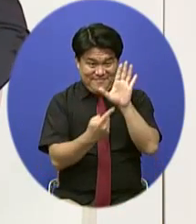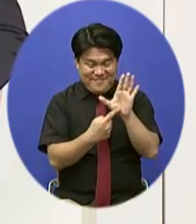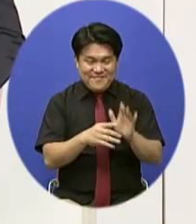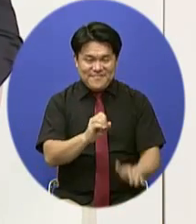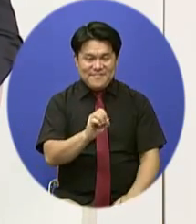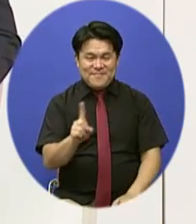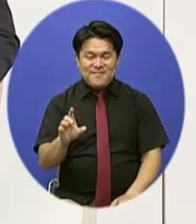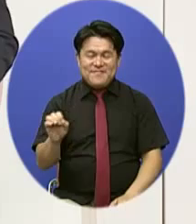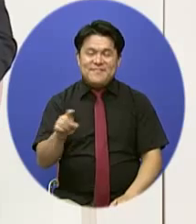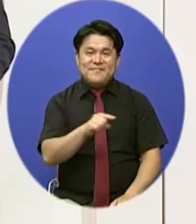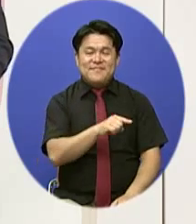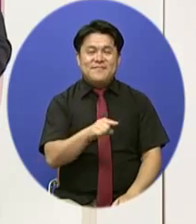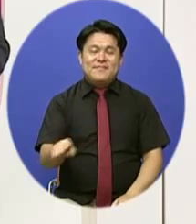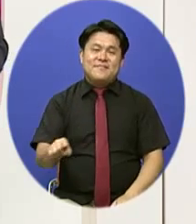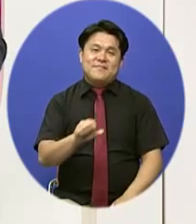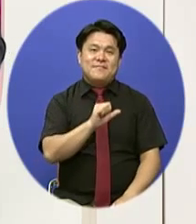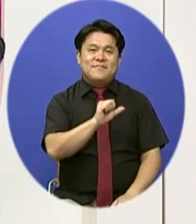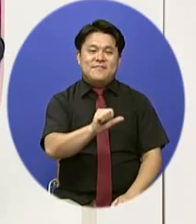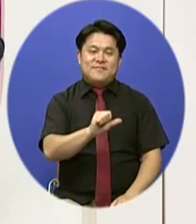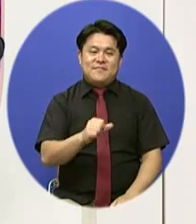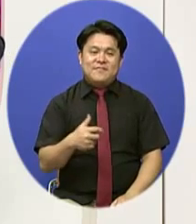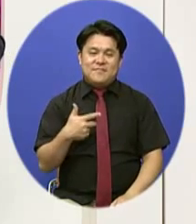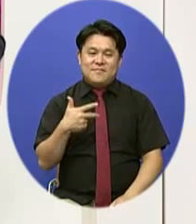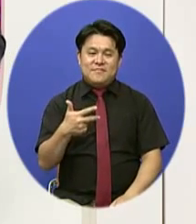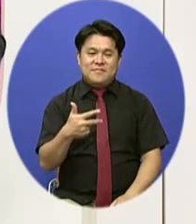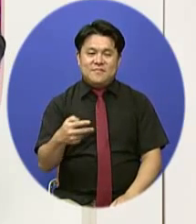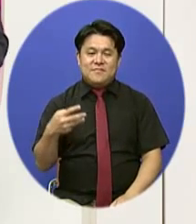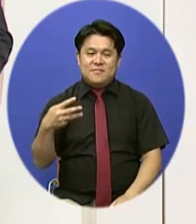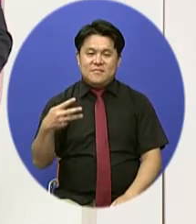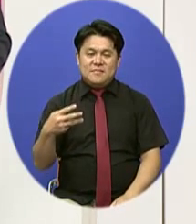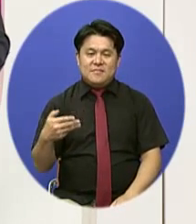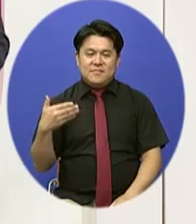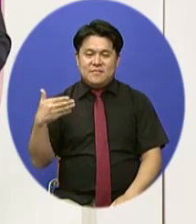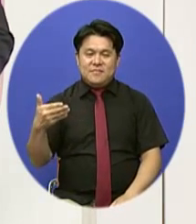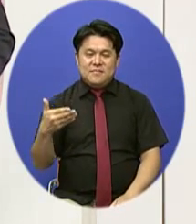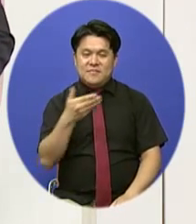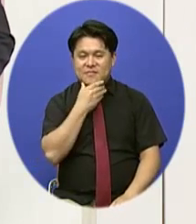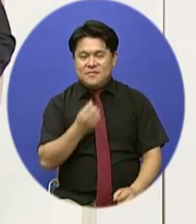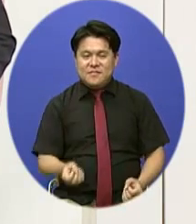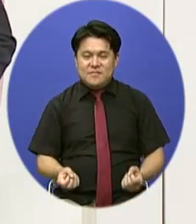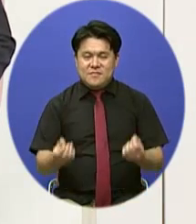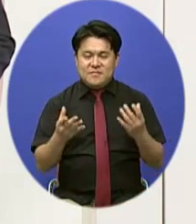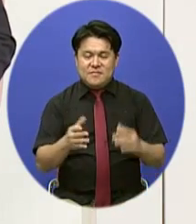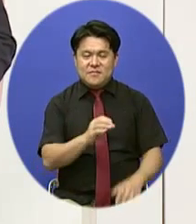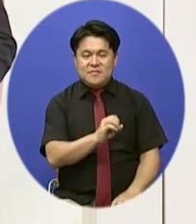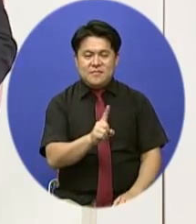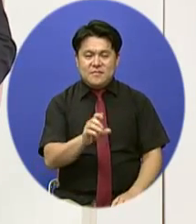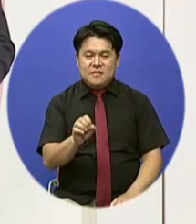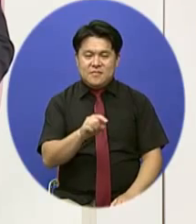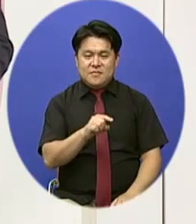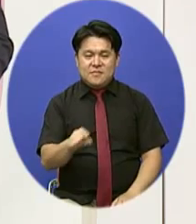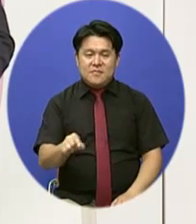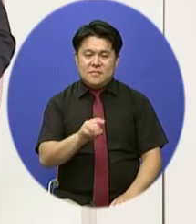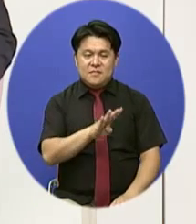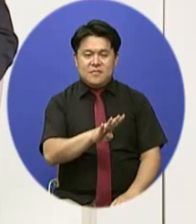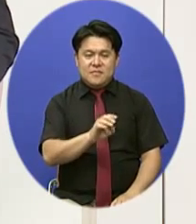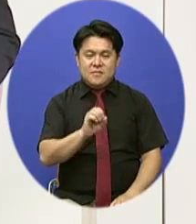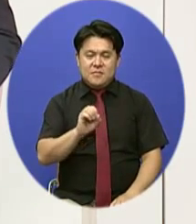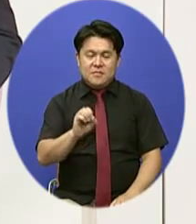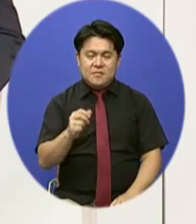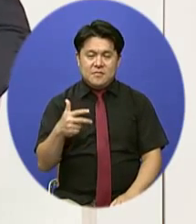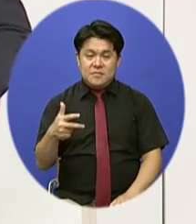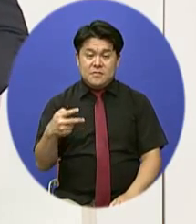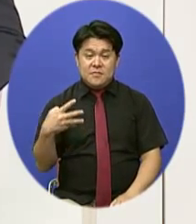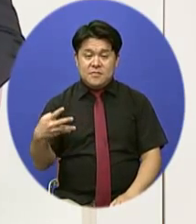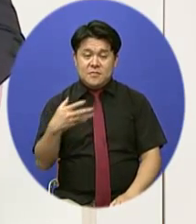발표하겠습니다. 010으로 시작됩니다. 끝번호 5739 님 축하합니다. 축하드립니다. 010으로 시작하고